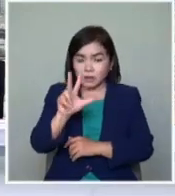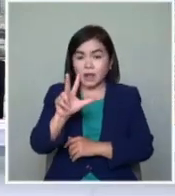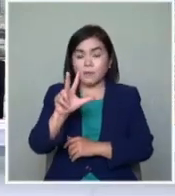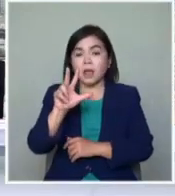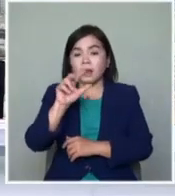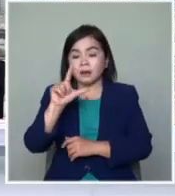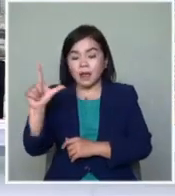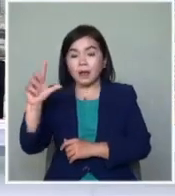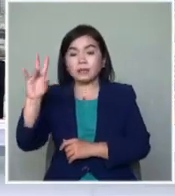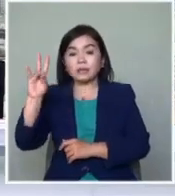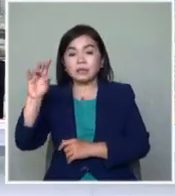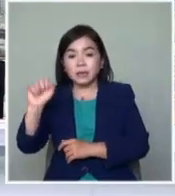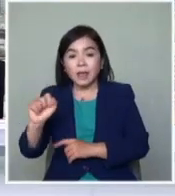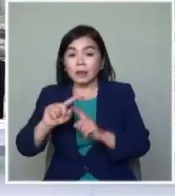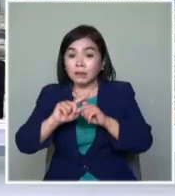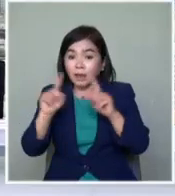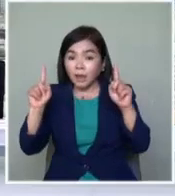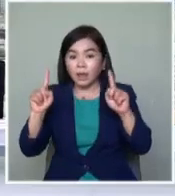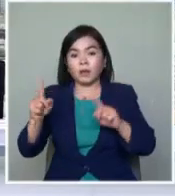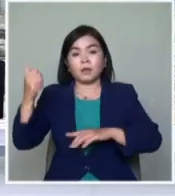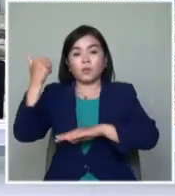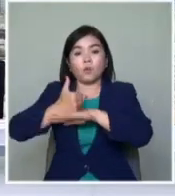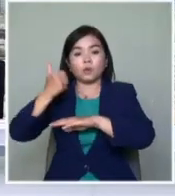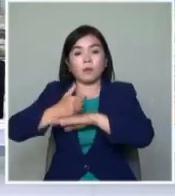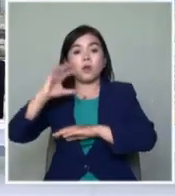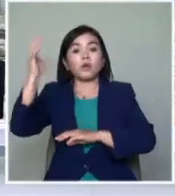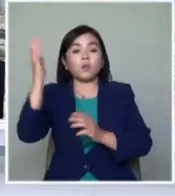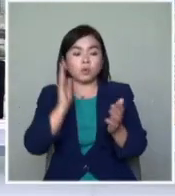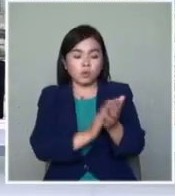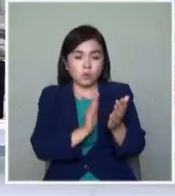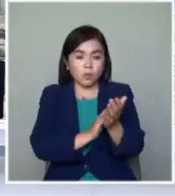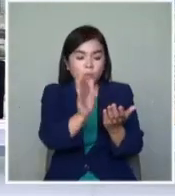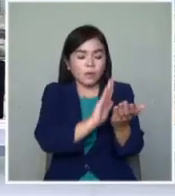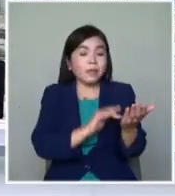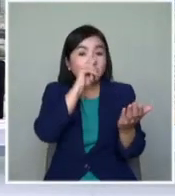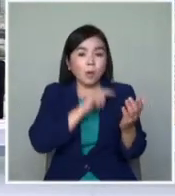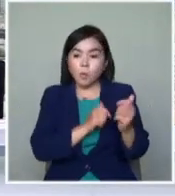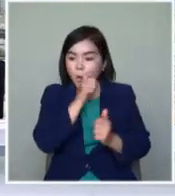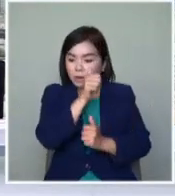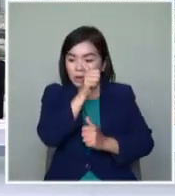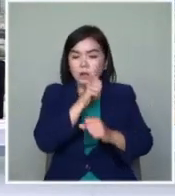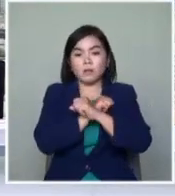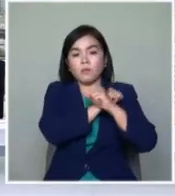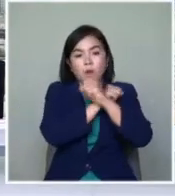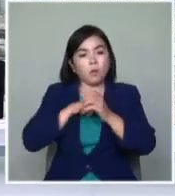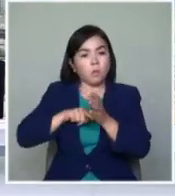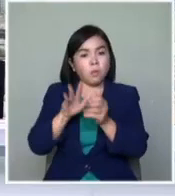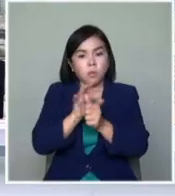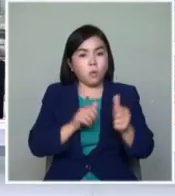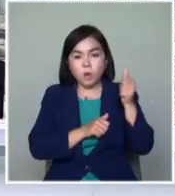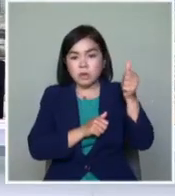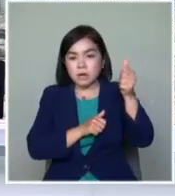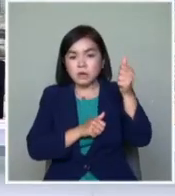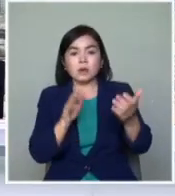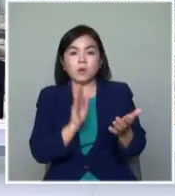คำชื่นชมจากทางองค์การอนามัยโลกค่ะยกย่องให้ไทยเป็นตัวอย่างของประเทศในการรับมือโควิด-19 นะคะกล่าว